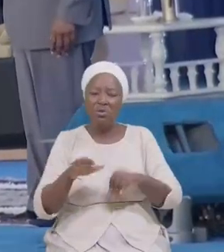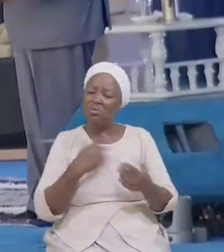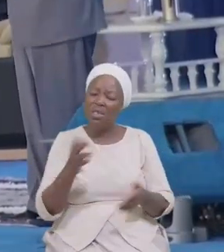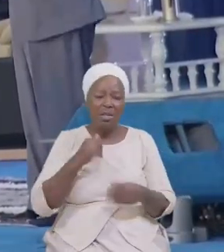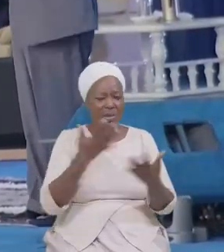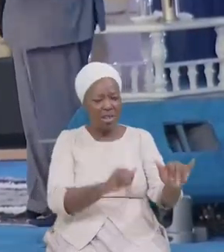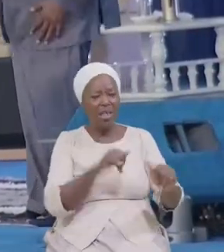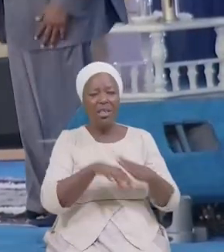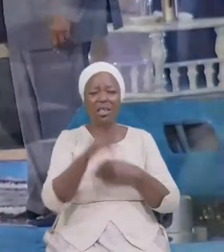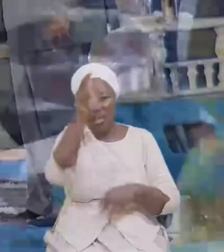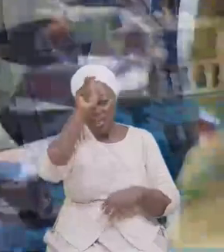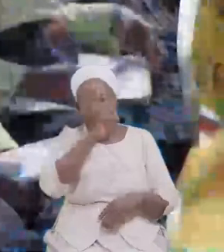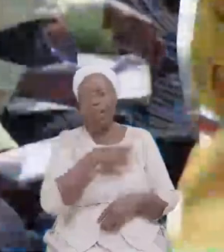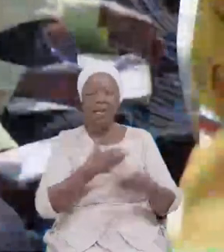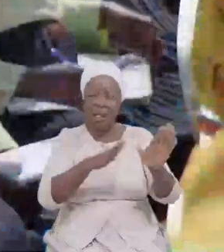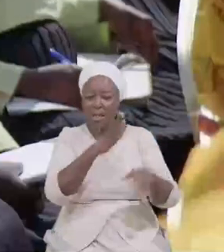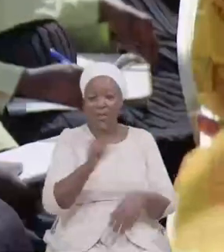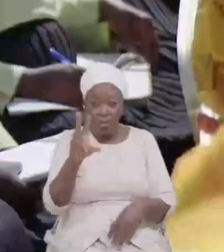Non, tu ne mourras pas en Égypte.